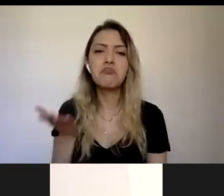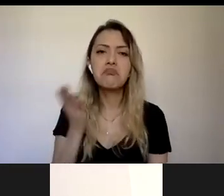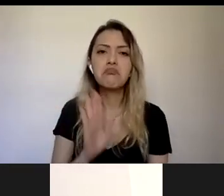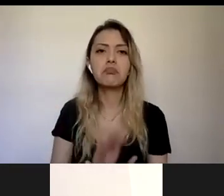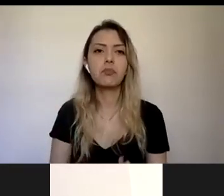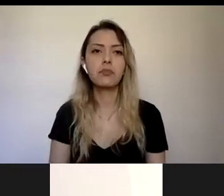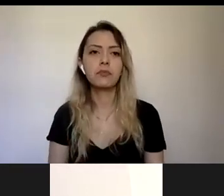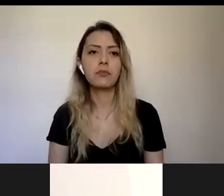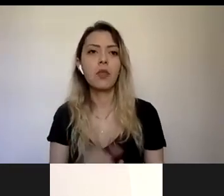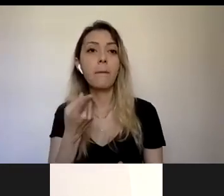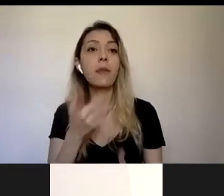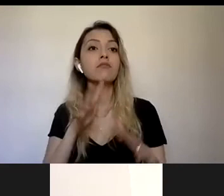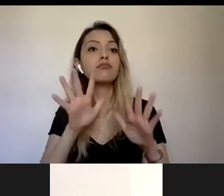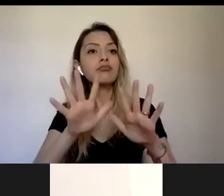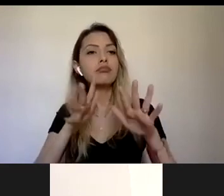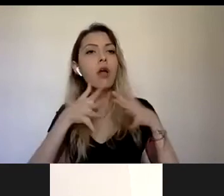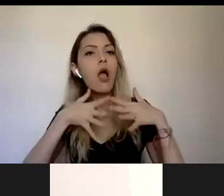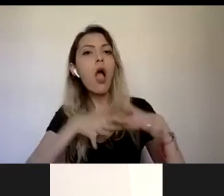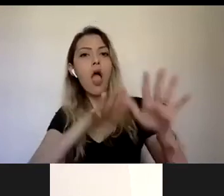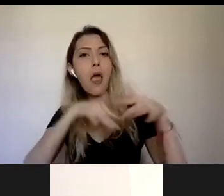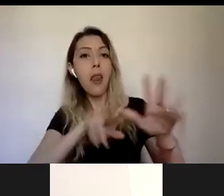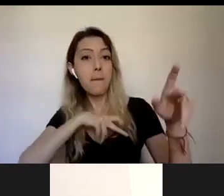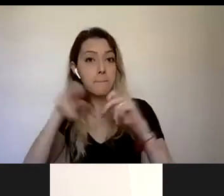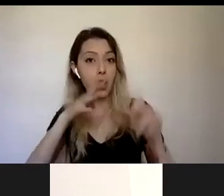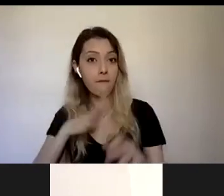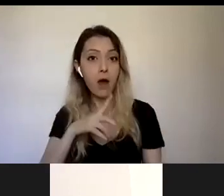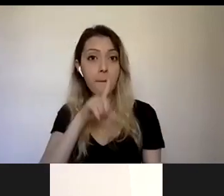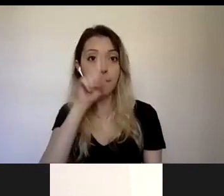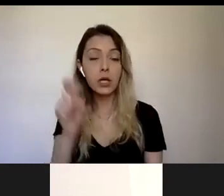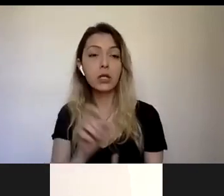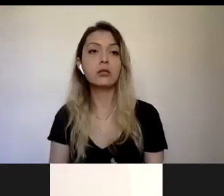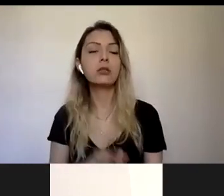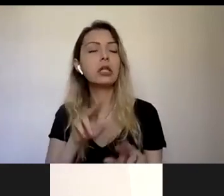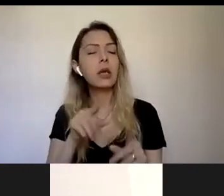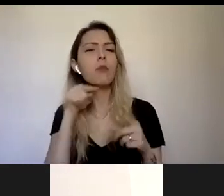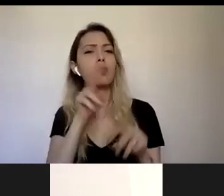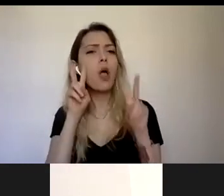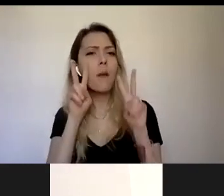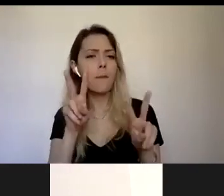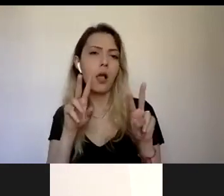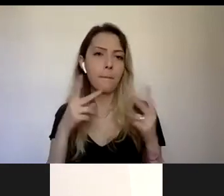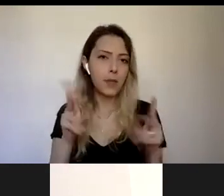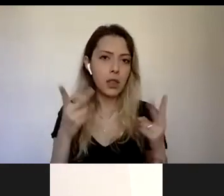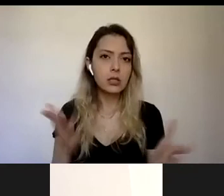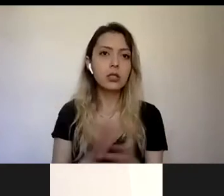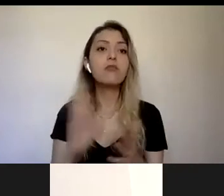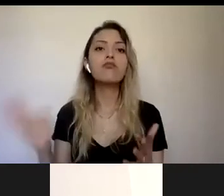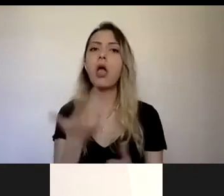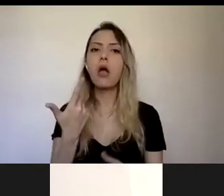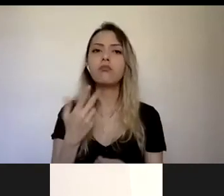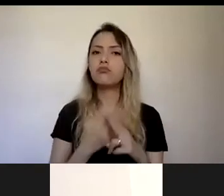bir eylem planı var mı gibi şeylere bakılabildiği gibi, örneğin kurumların